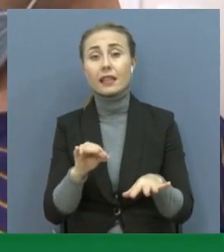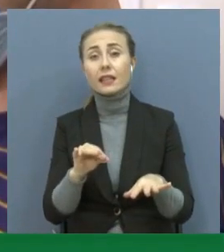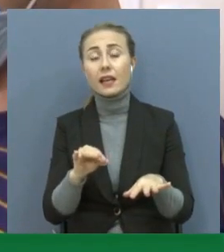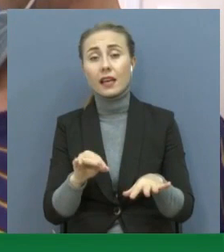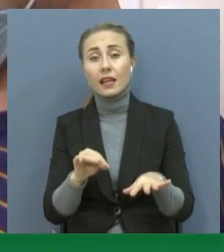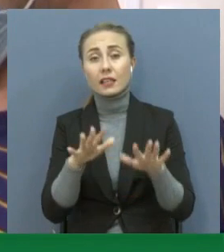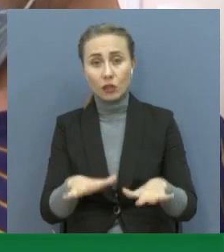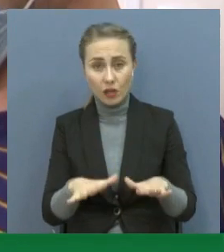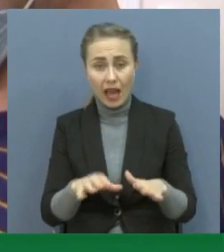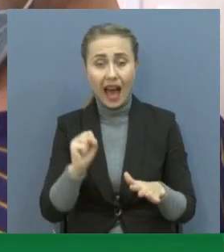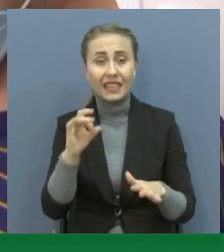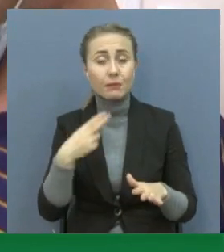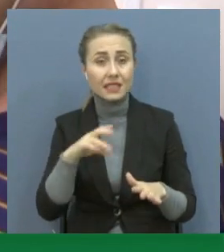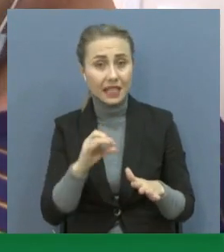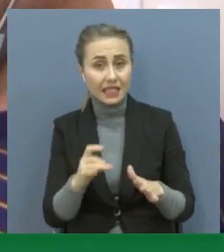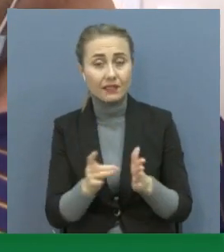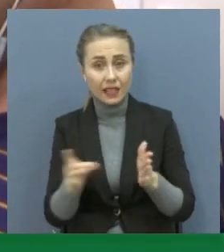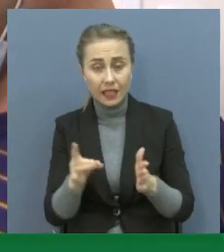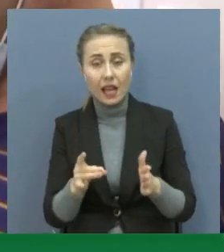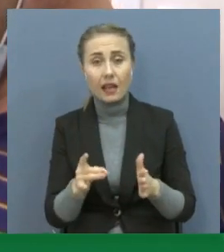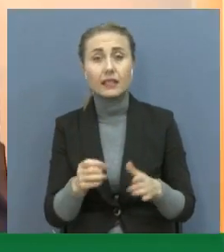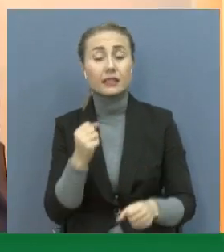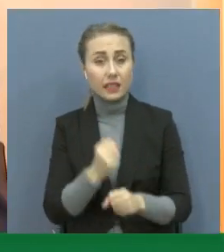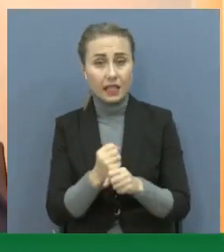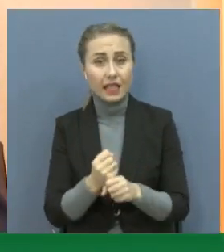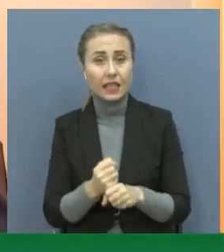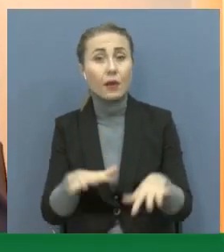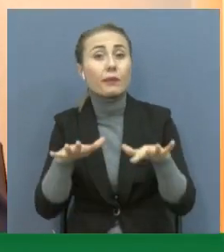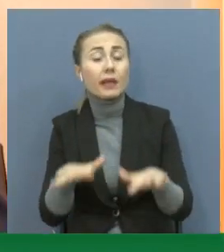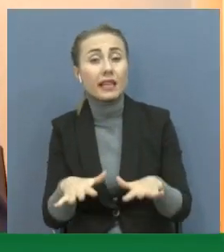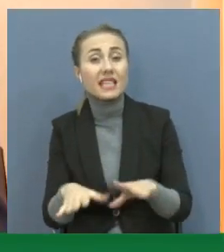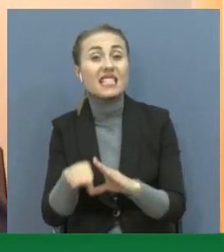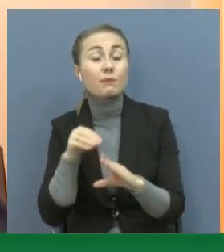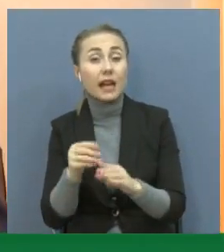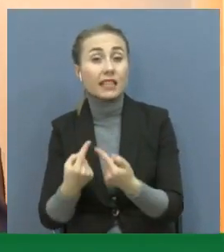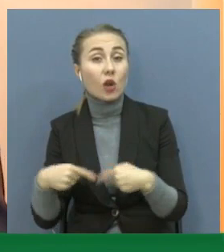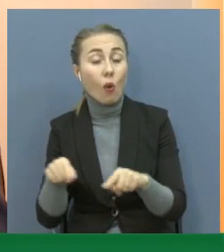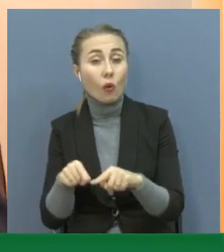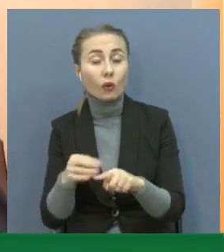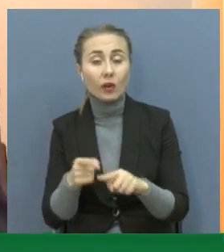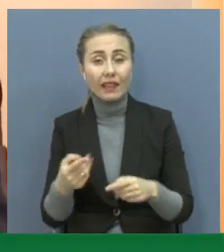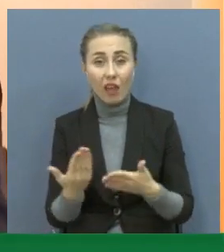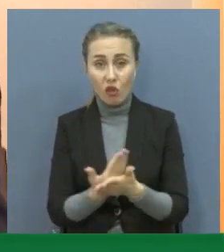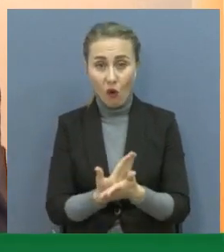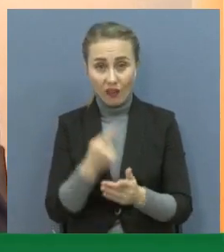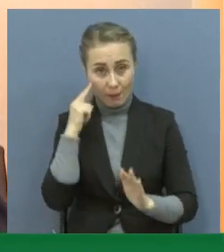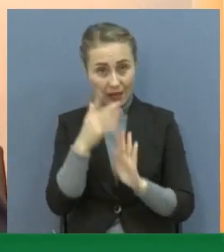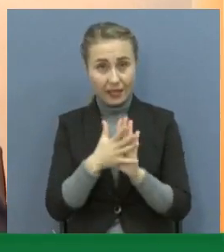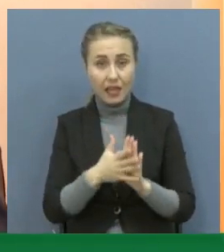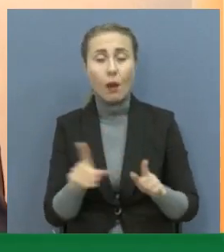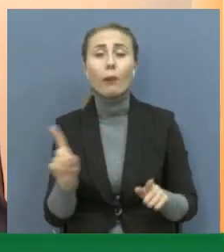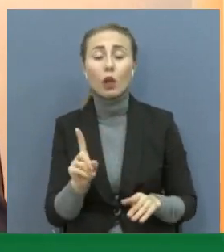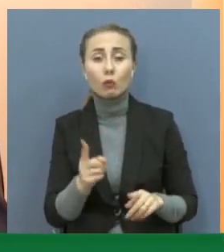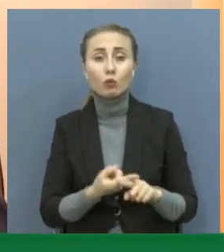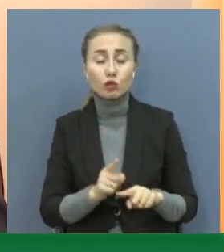соответствующей административно-территориальной единицы образуется территориальный избирательный округ. Это совершенно новое понятие, потому